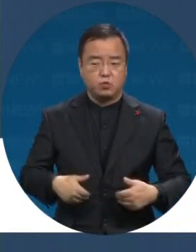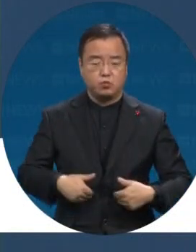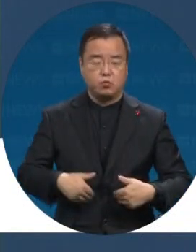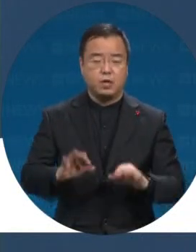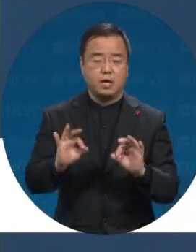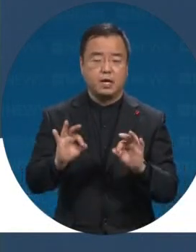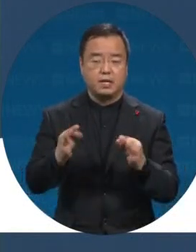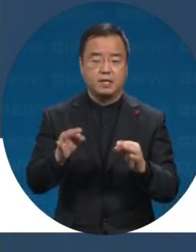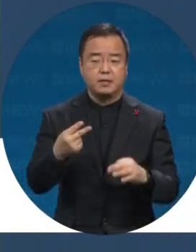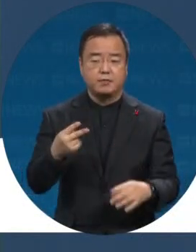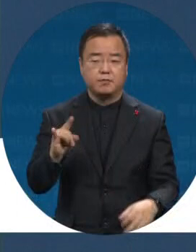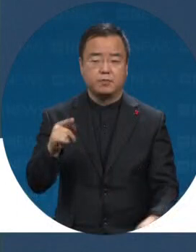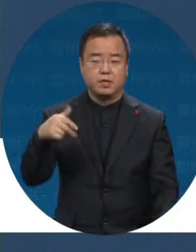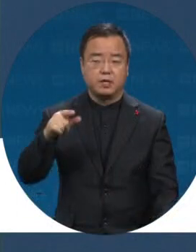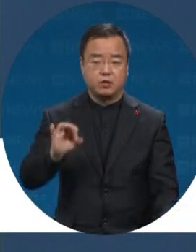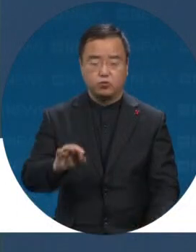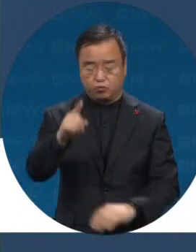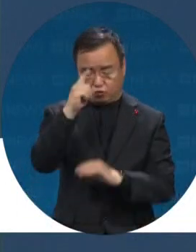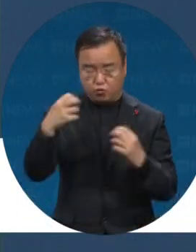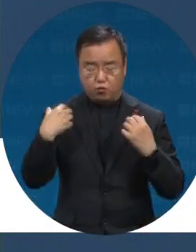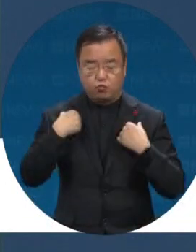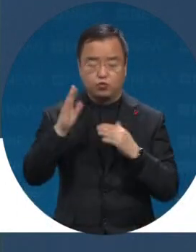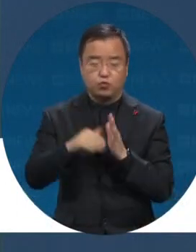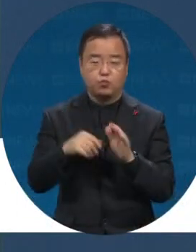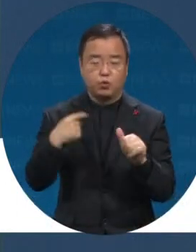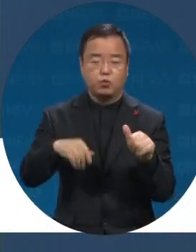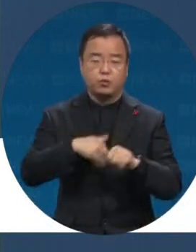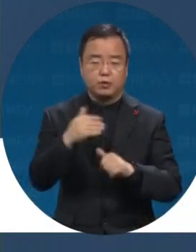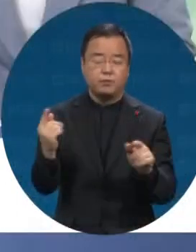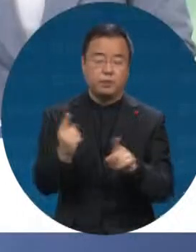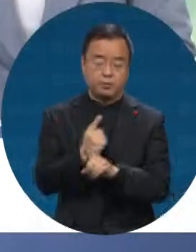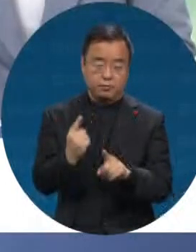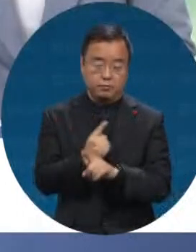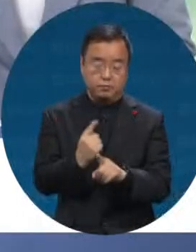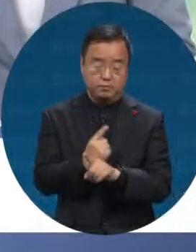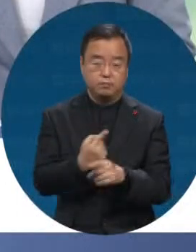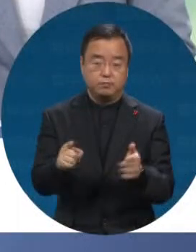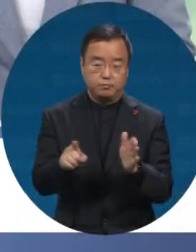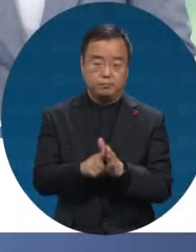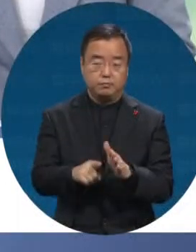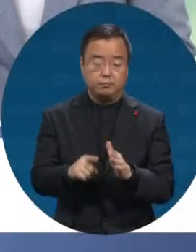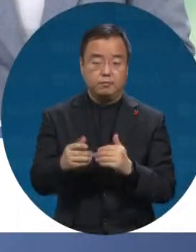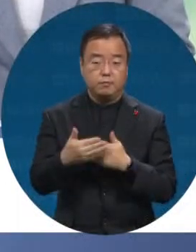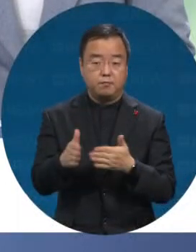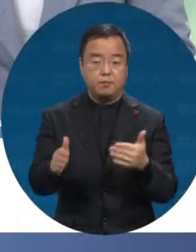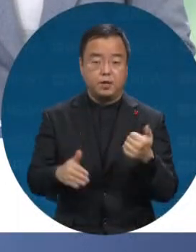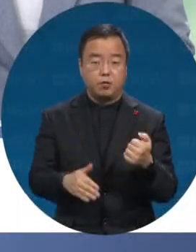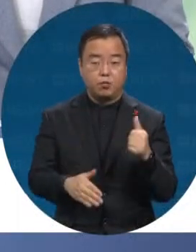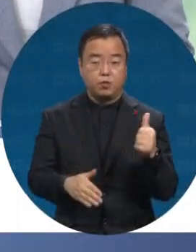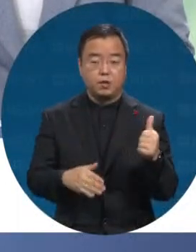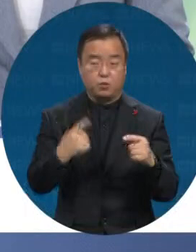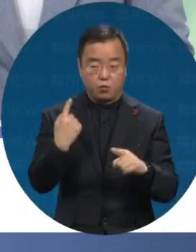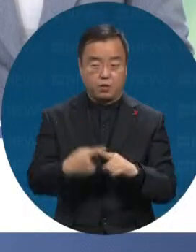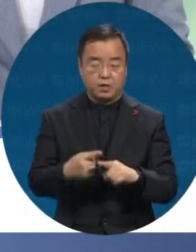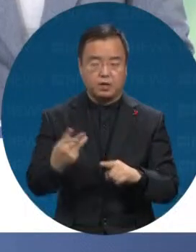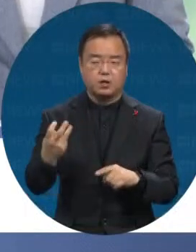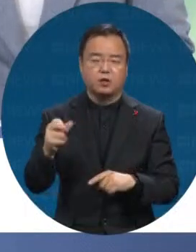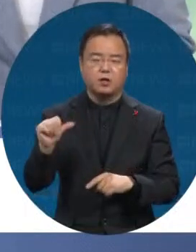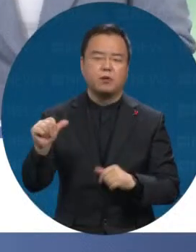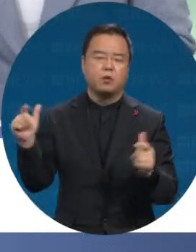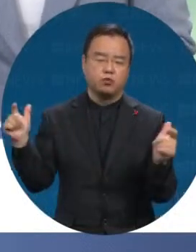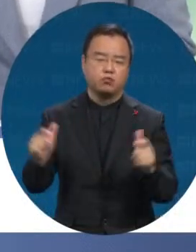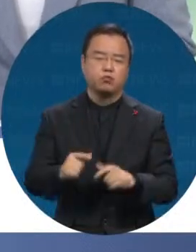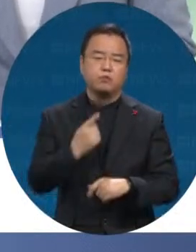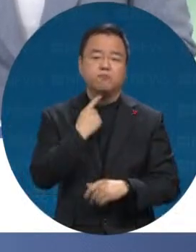시절에도 교육여건 개선 조치로 인해서 그때 55명이었던 학생 수가 35명으로 줄여지기도